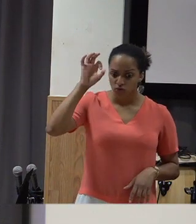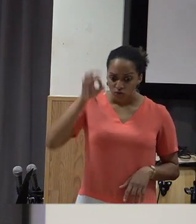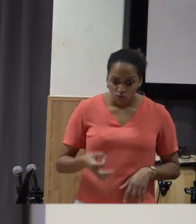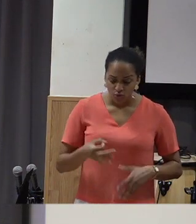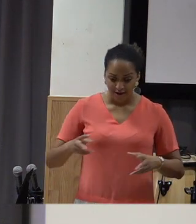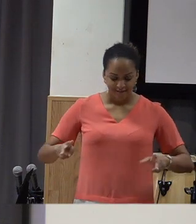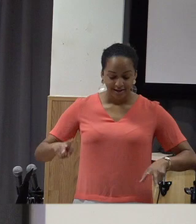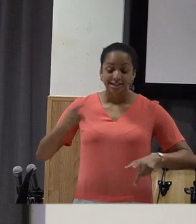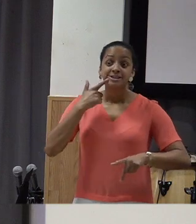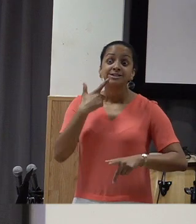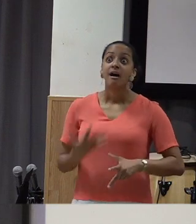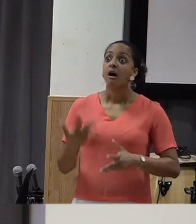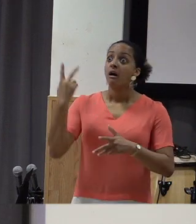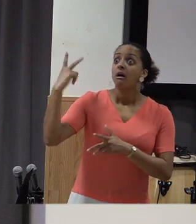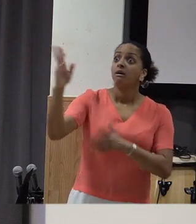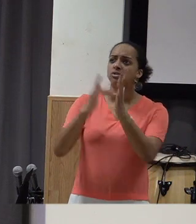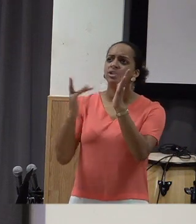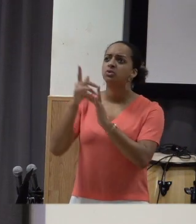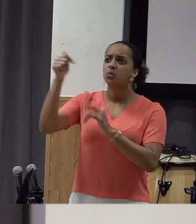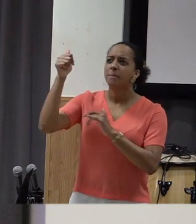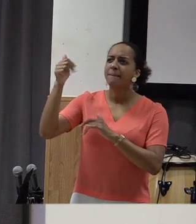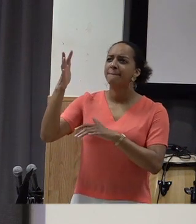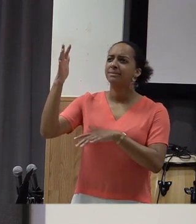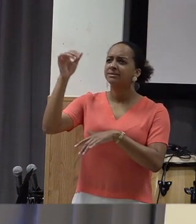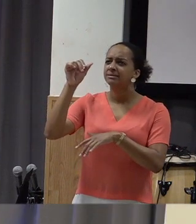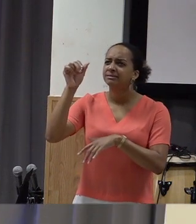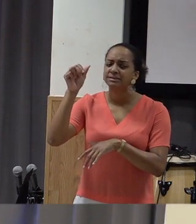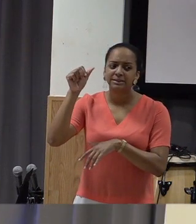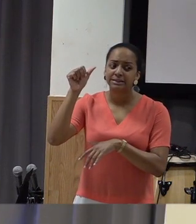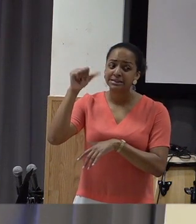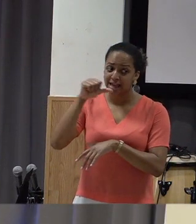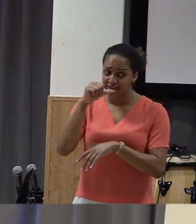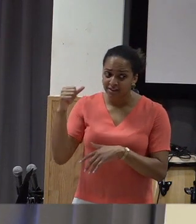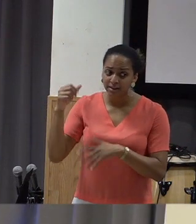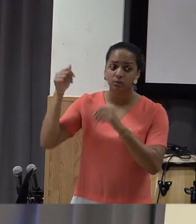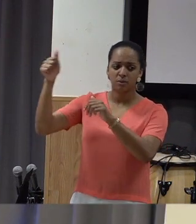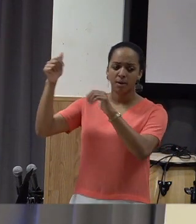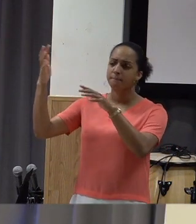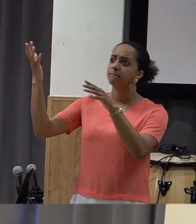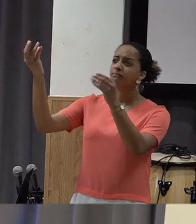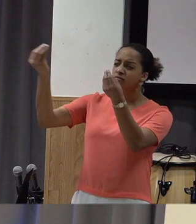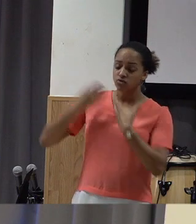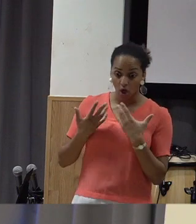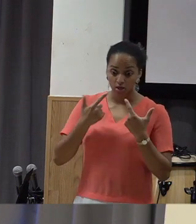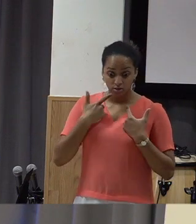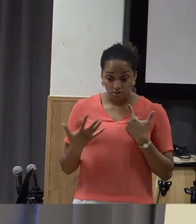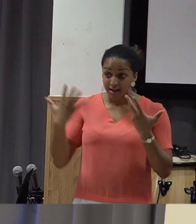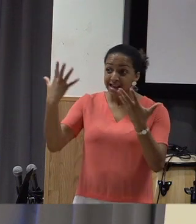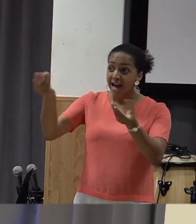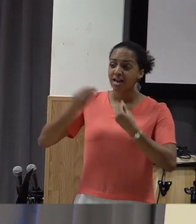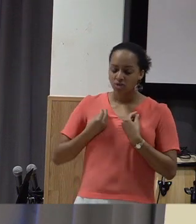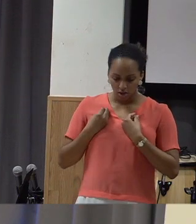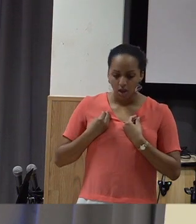Jésus dans ta vie. Le seul sacrifice agréé par Dieu le Père, le seul moyen d'entrer dans le lieu très saint, le